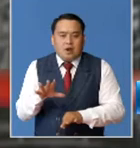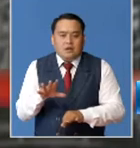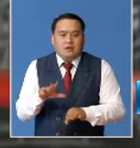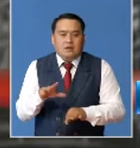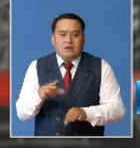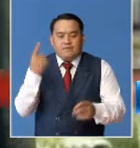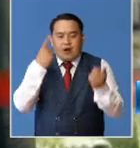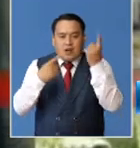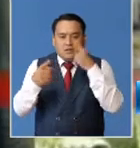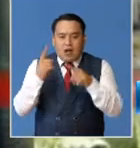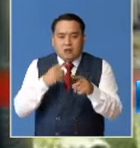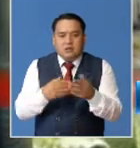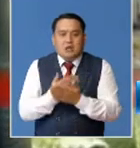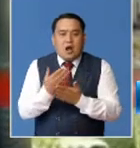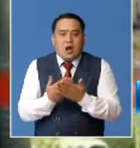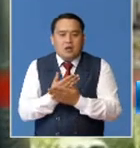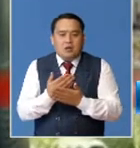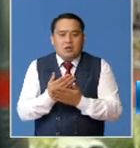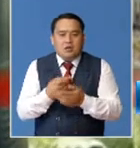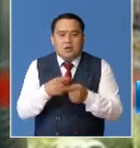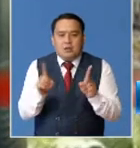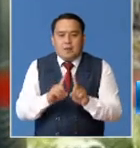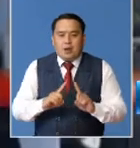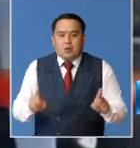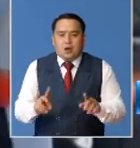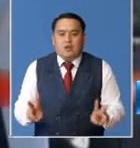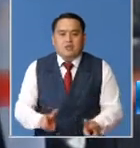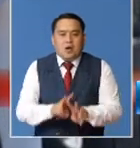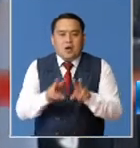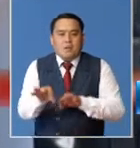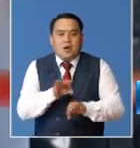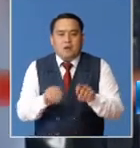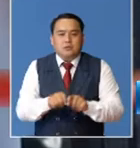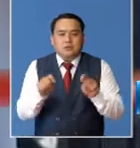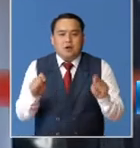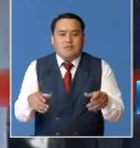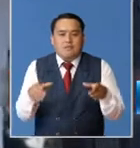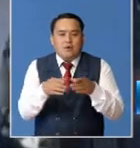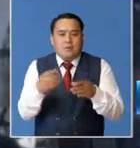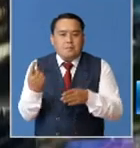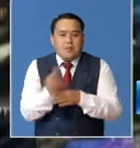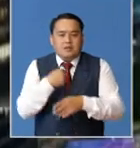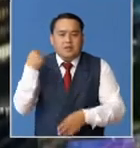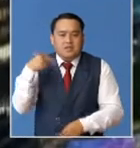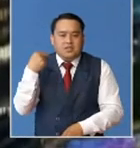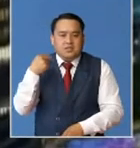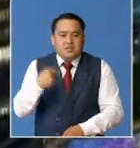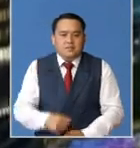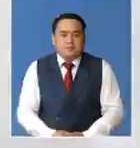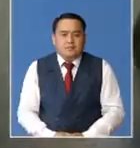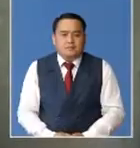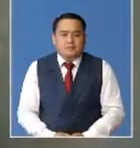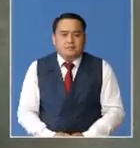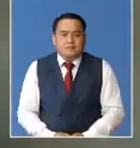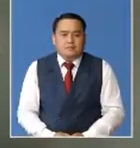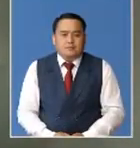себя в фантазиях и нарисовали футуристическую Астану. Проект создавался фондом первого президента.